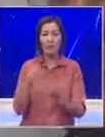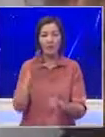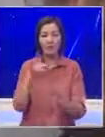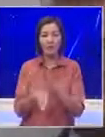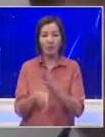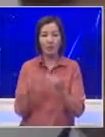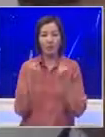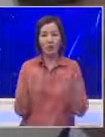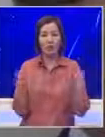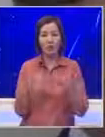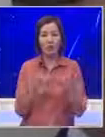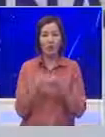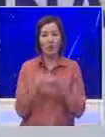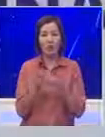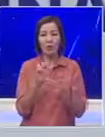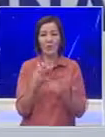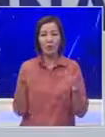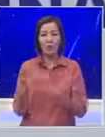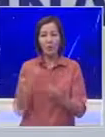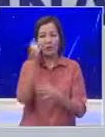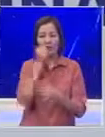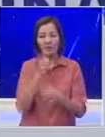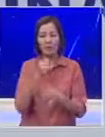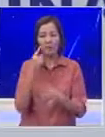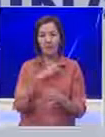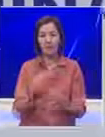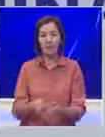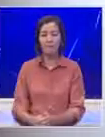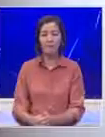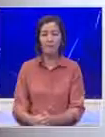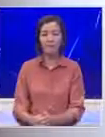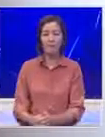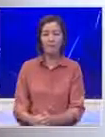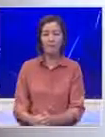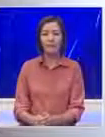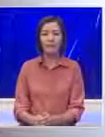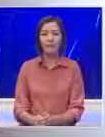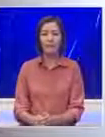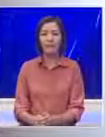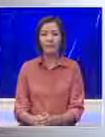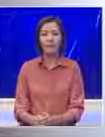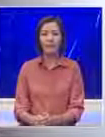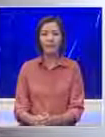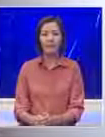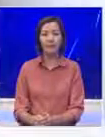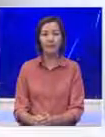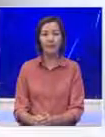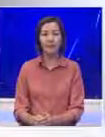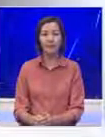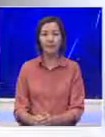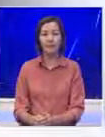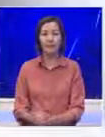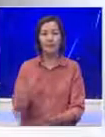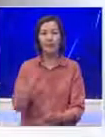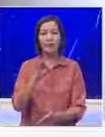инвестиция құйып жатқан ірі компаниялар мен ұлттық қорға алғысын білдірді. Хотел поблагодарить Самұрық қазына руководство.